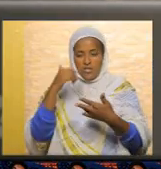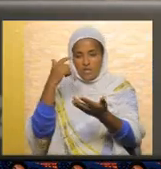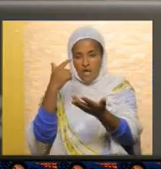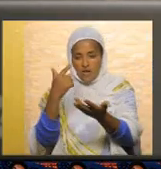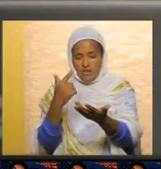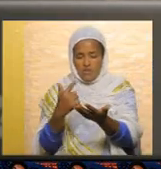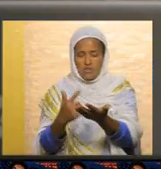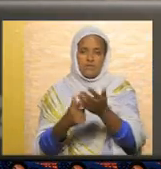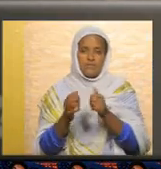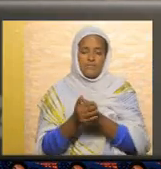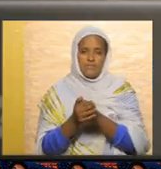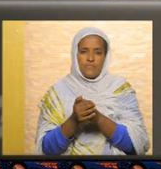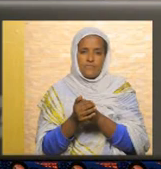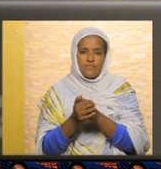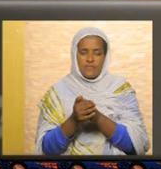ያንን